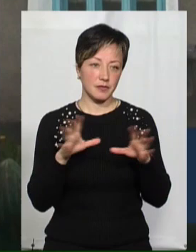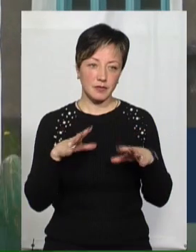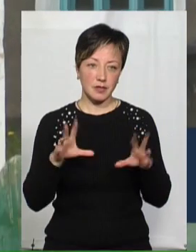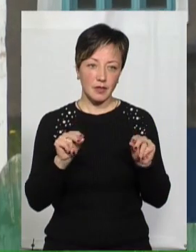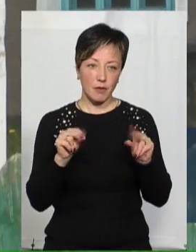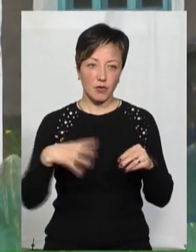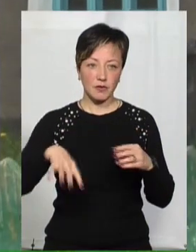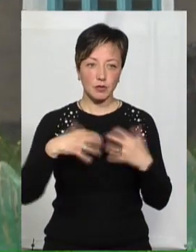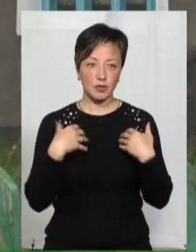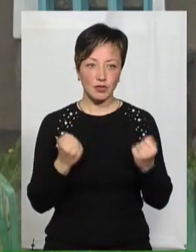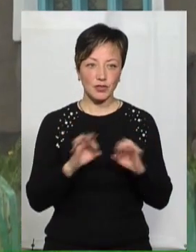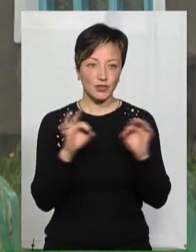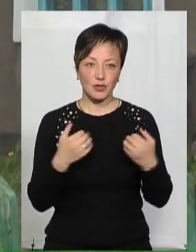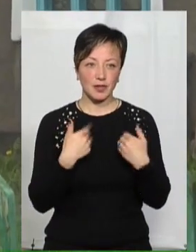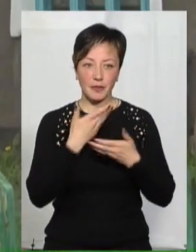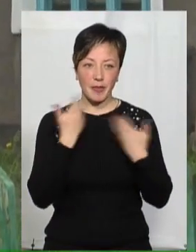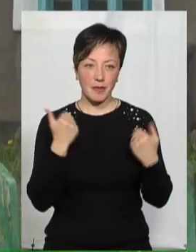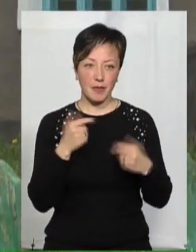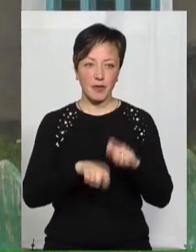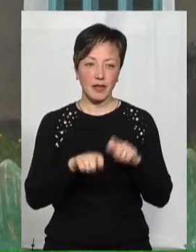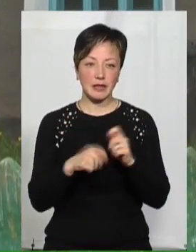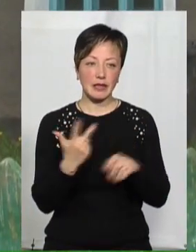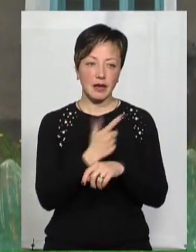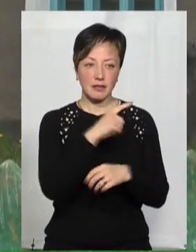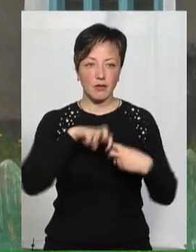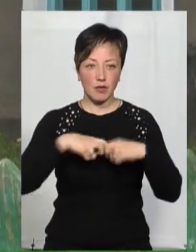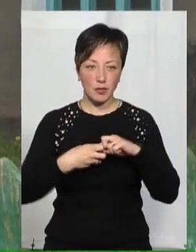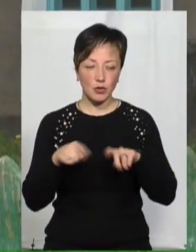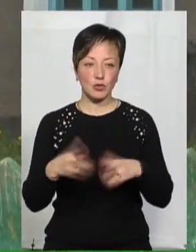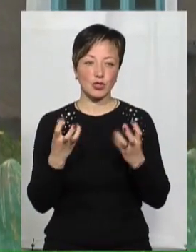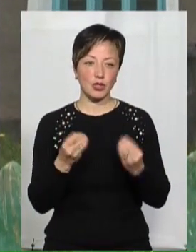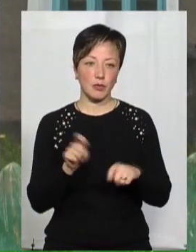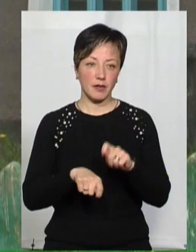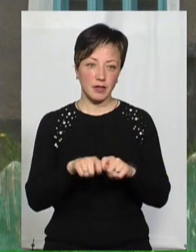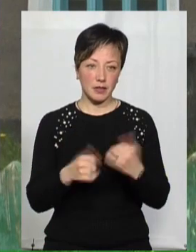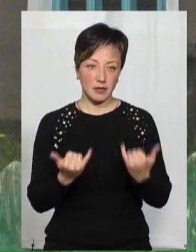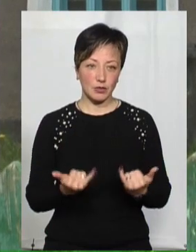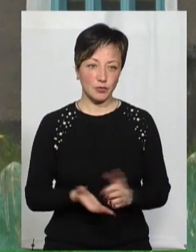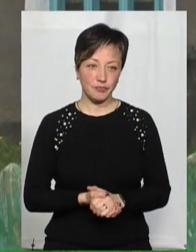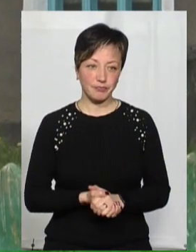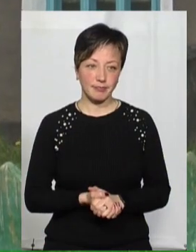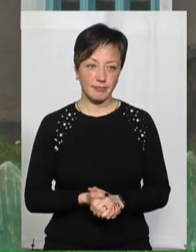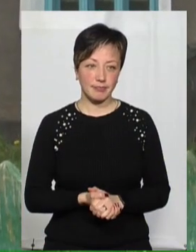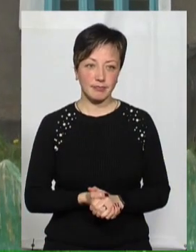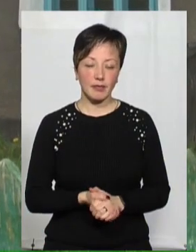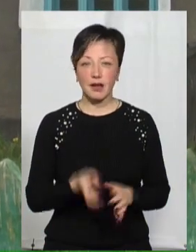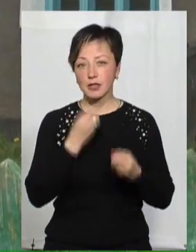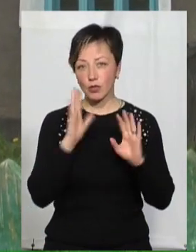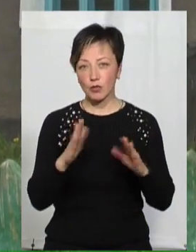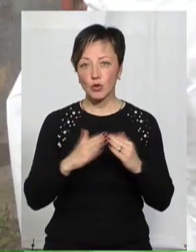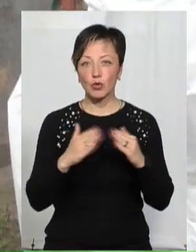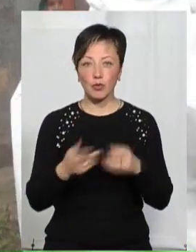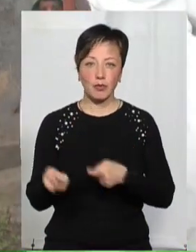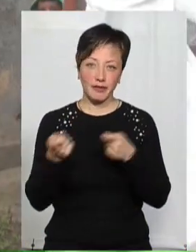здорові, нічого нам немає. Провірились три рази, там Франківську провірялись, тут ще провірили тільки що. То добре, що хоча б додому